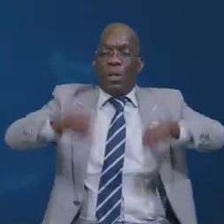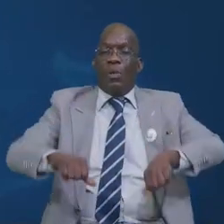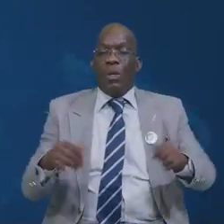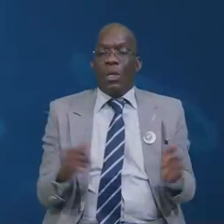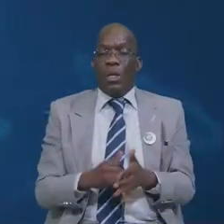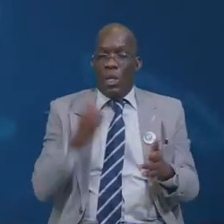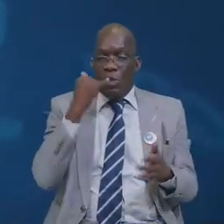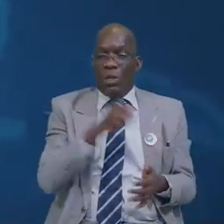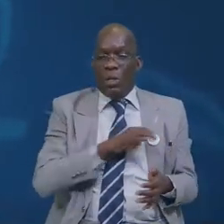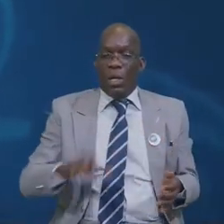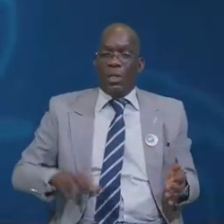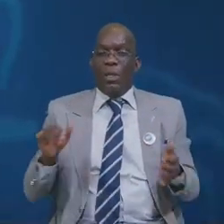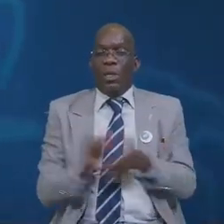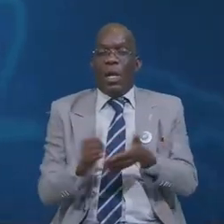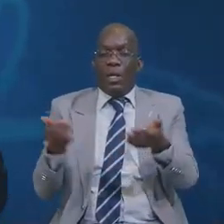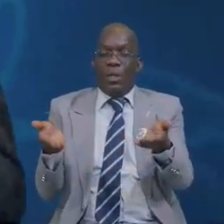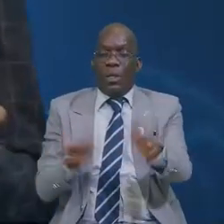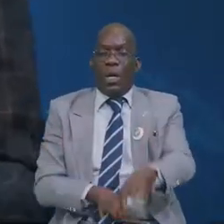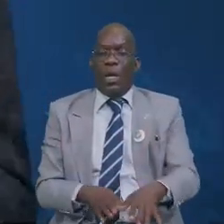est mort, bien plus.